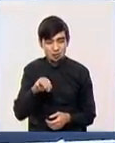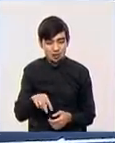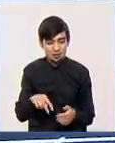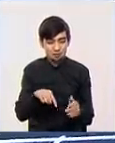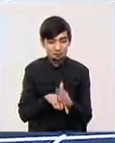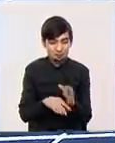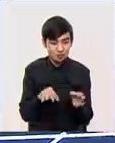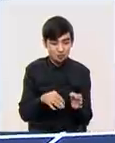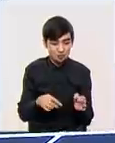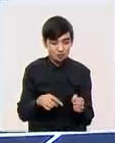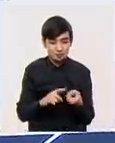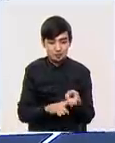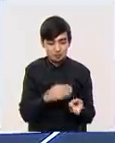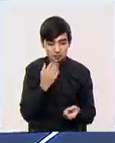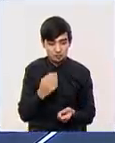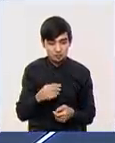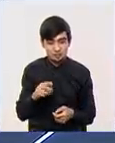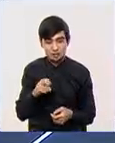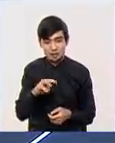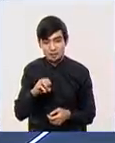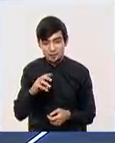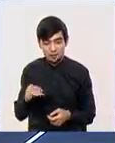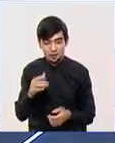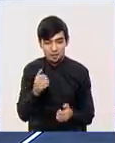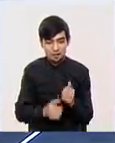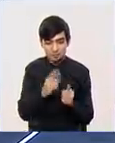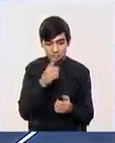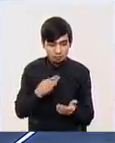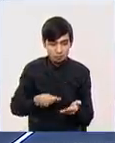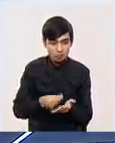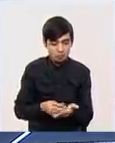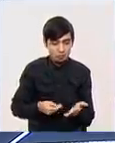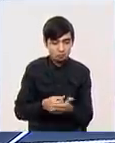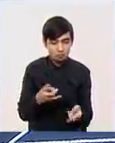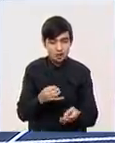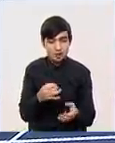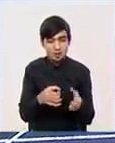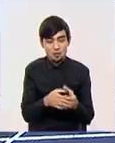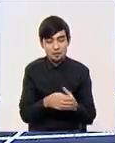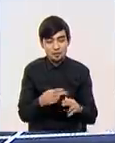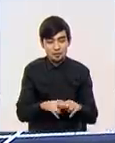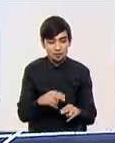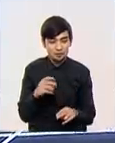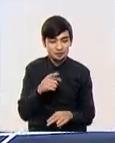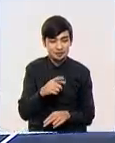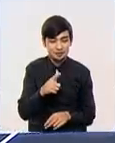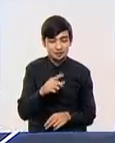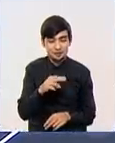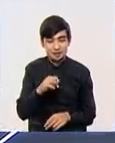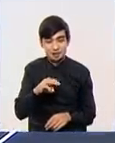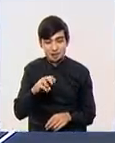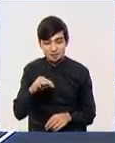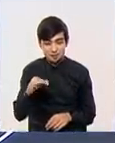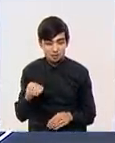Қазір жұрт домофон үшін ай сайын қалтасынан шырымдап ақы төлеуге мәжбүр. Ал құрылғыны орнатқан компаниялар тұрғындарға көрсетпеген қызмет